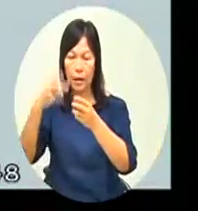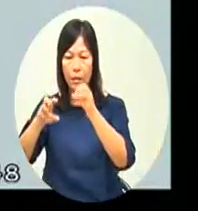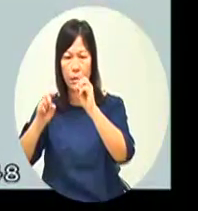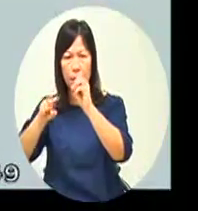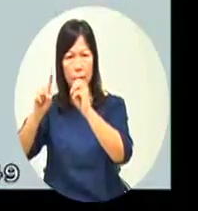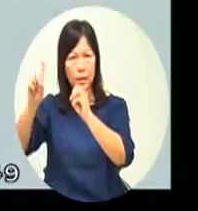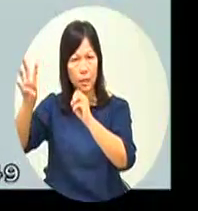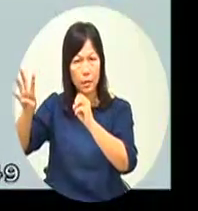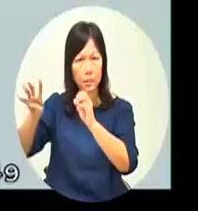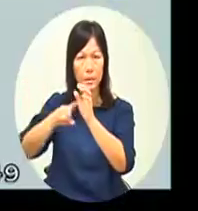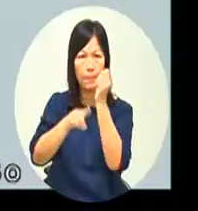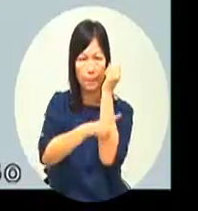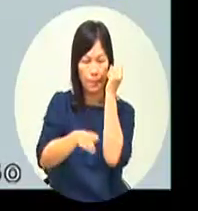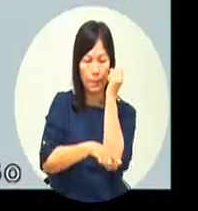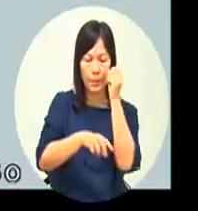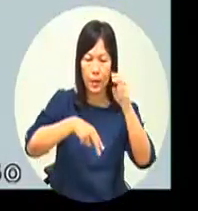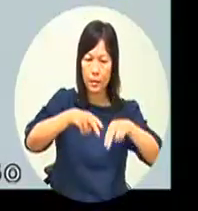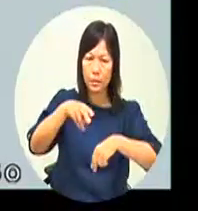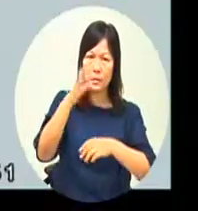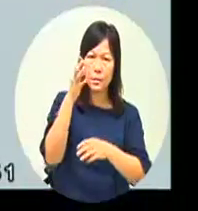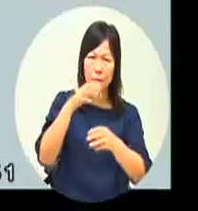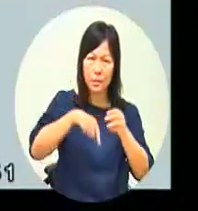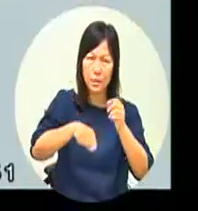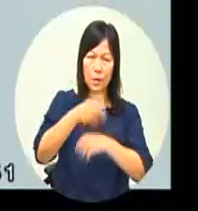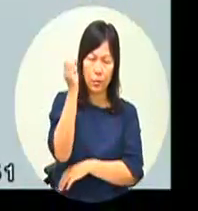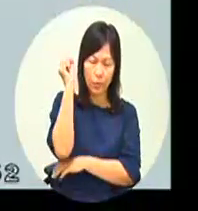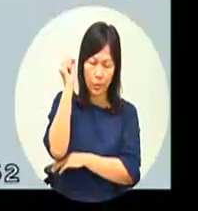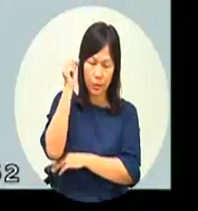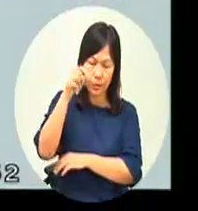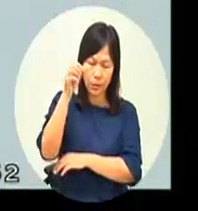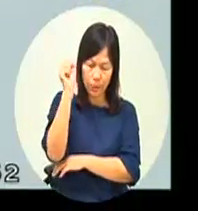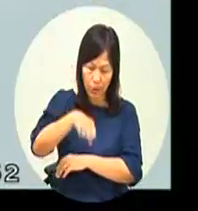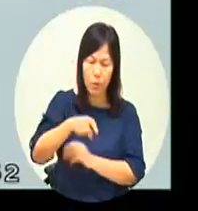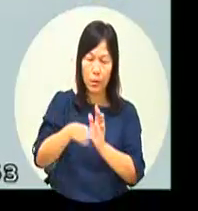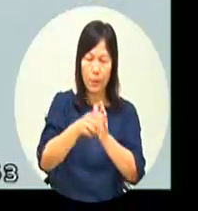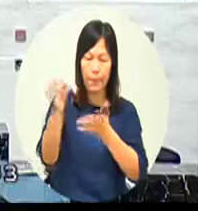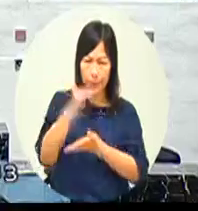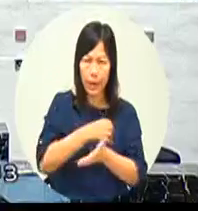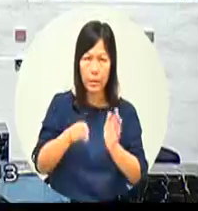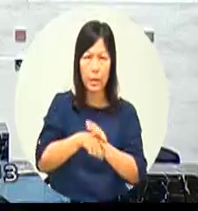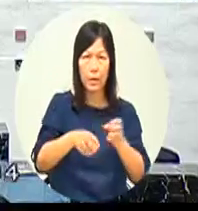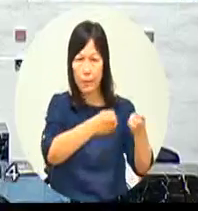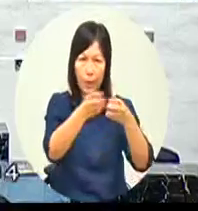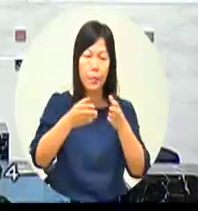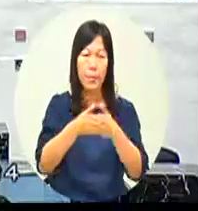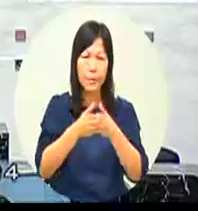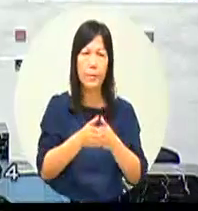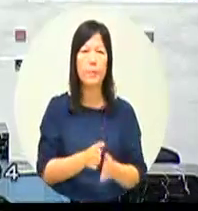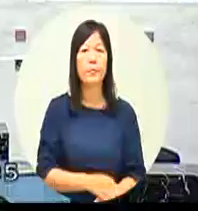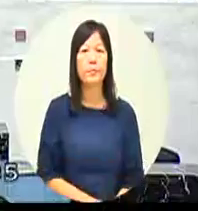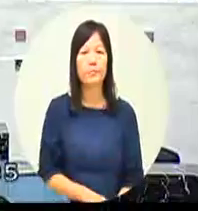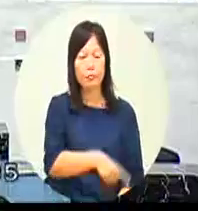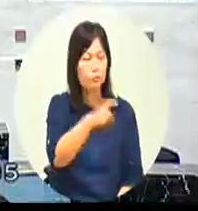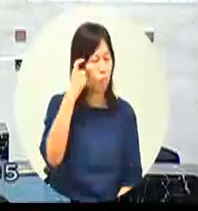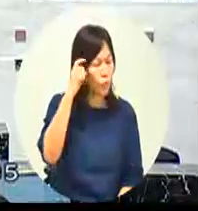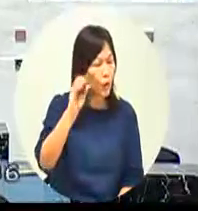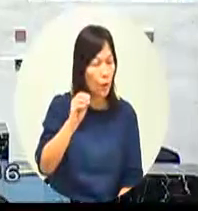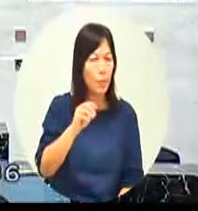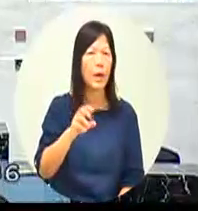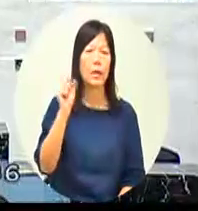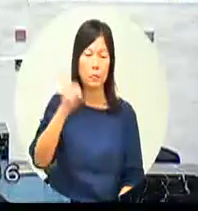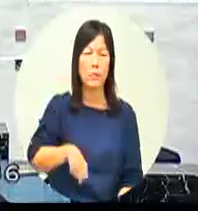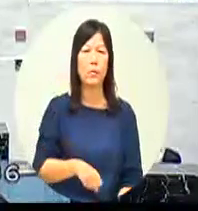1.23及0.14平方公尺，业经行政院准予出售，报请备查，请讨论。 各位同仁们意见，准予备